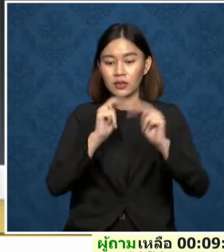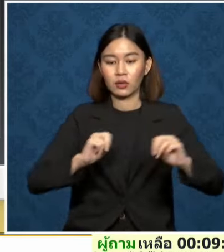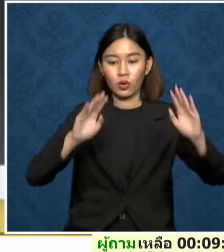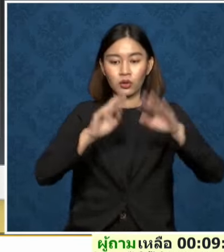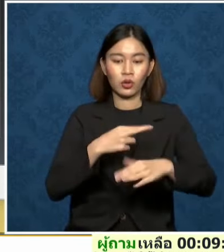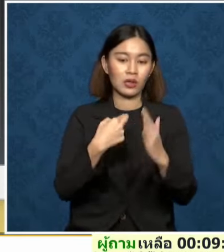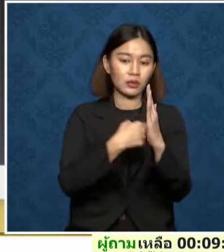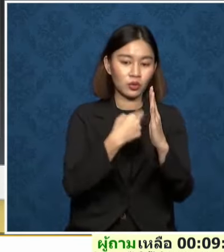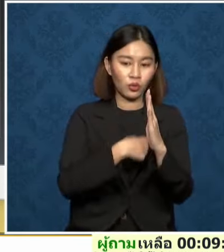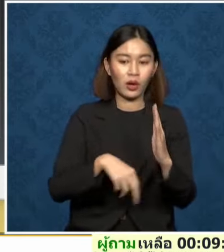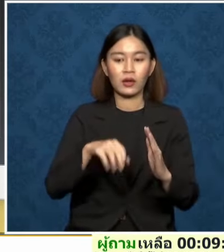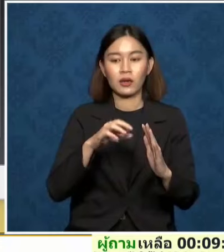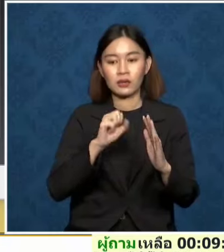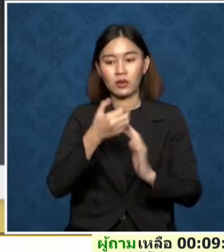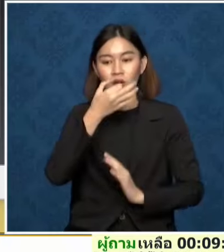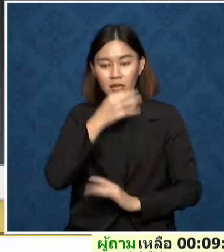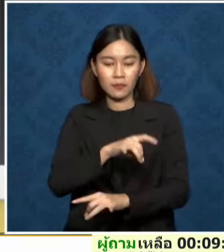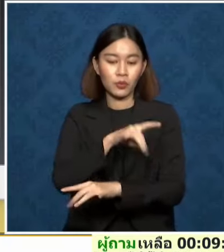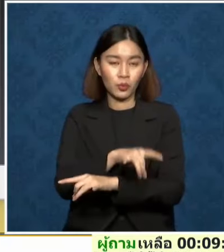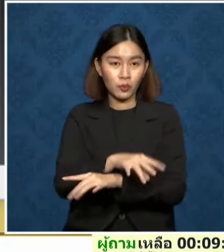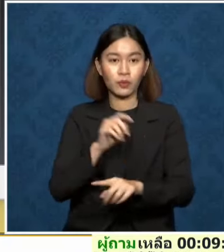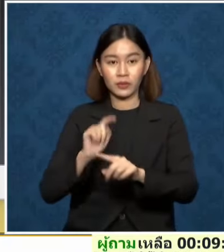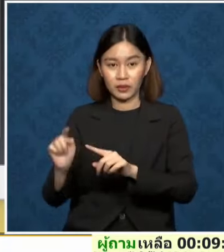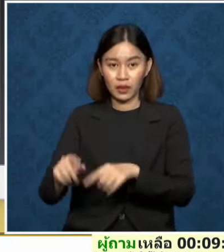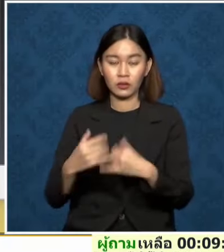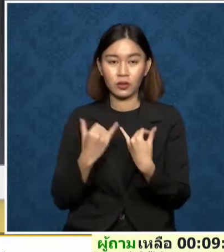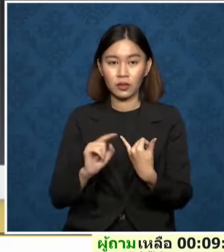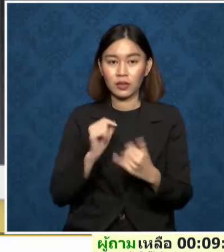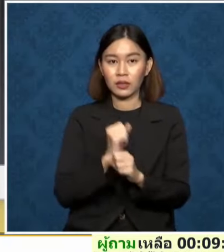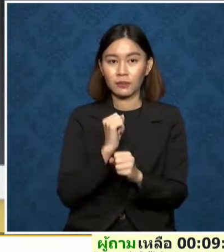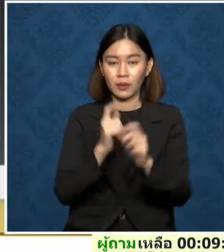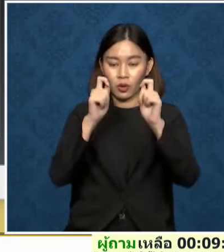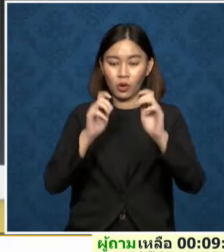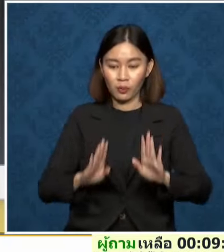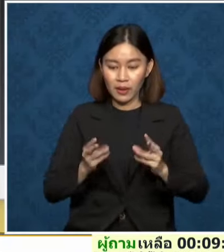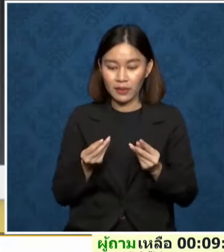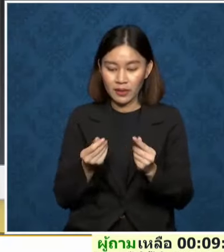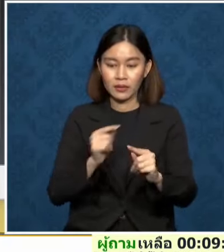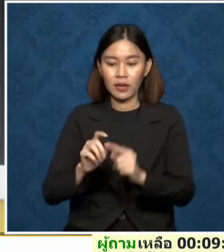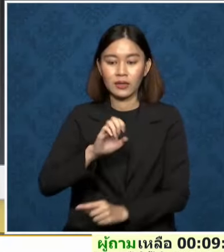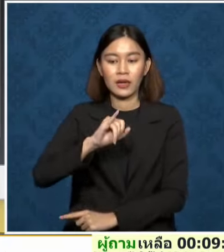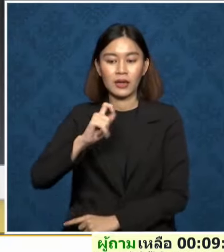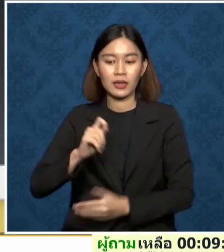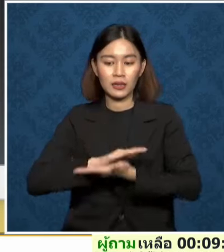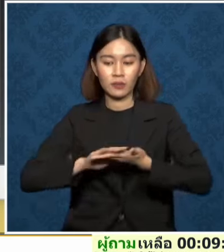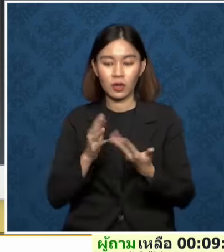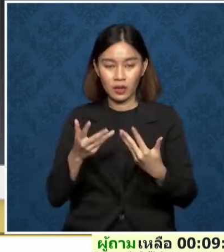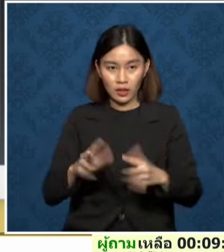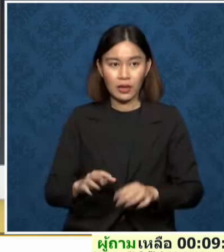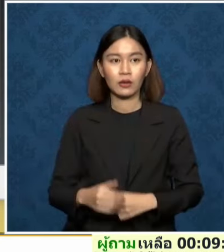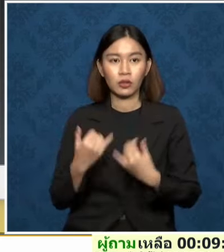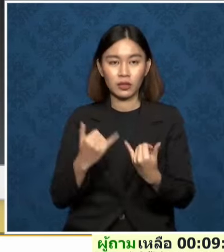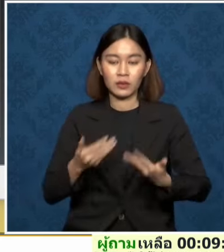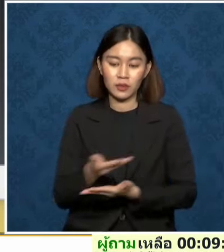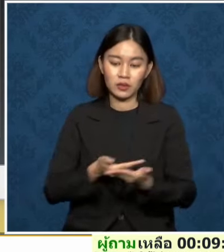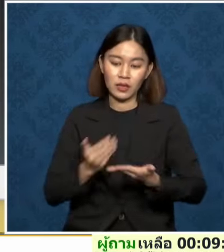ถมราชบุรี สมุตสงธรรมและเภทบุรี ซึ่งขณะนี้ได้ดำเนินการออกแบราลิเอีดทำ EA เสียนเรีบร้อยแล้วได้ผ่